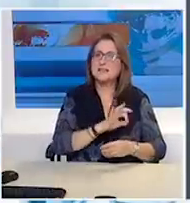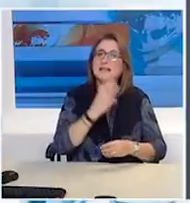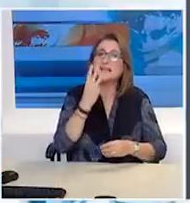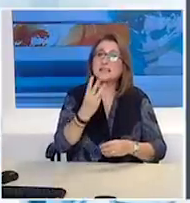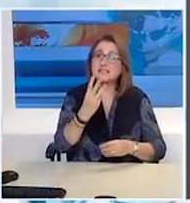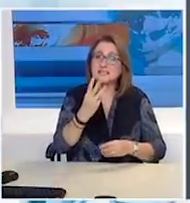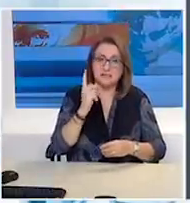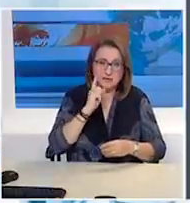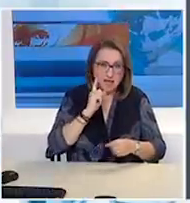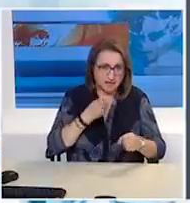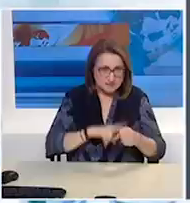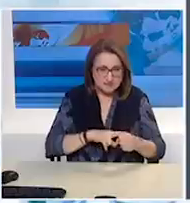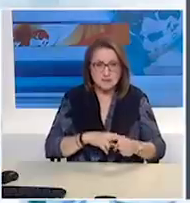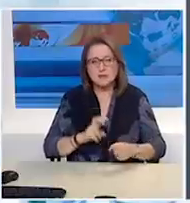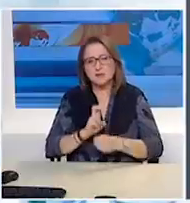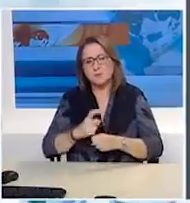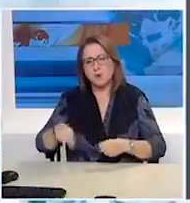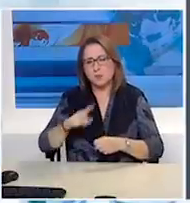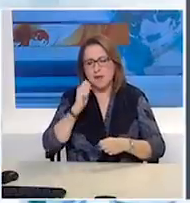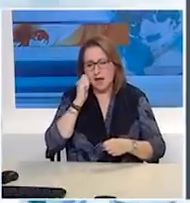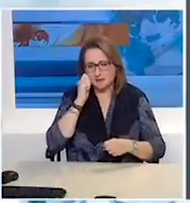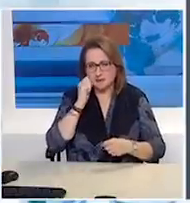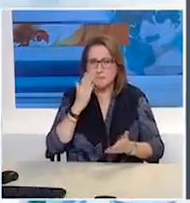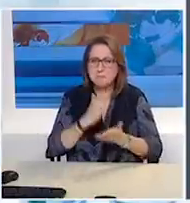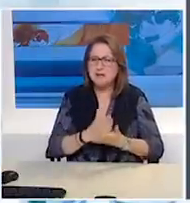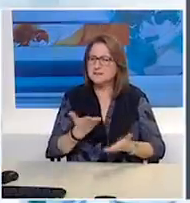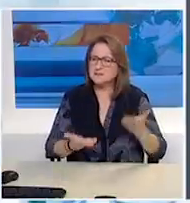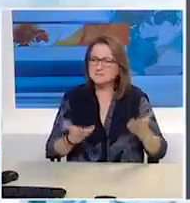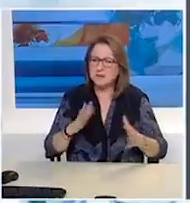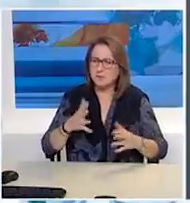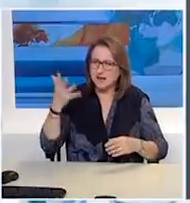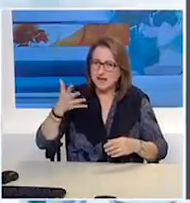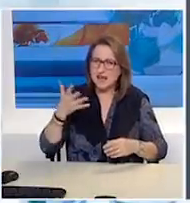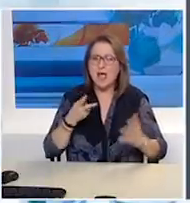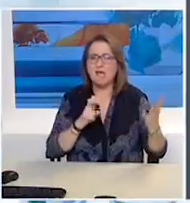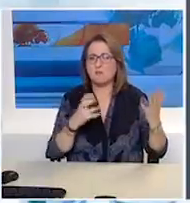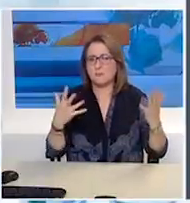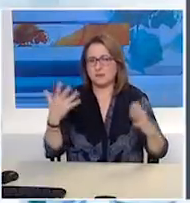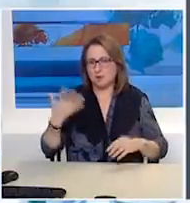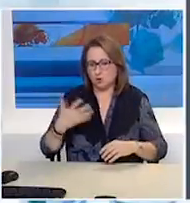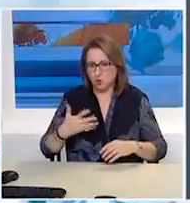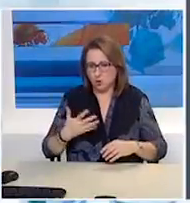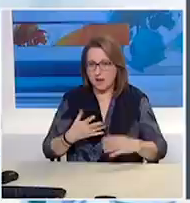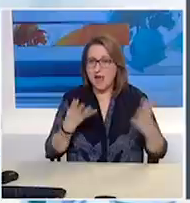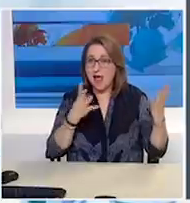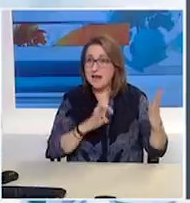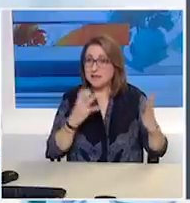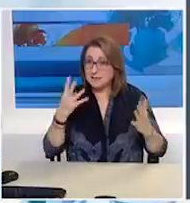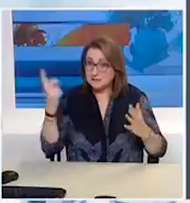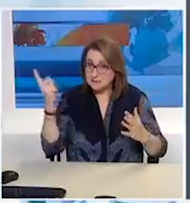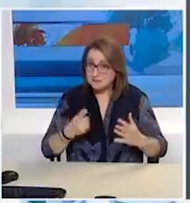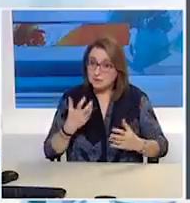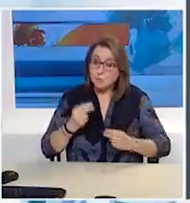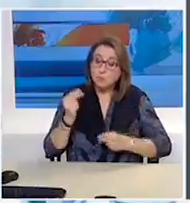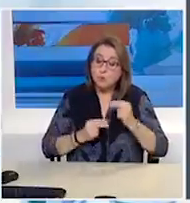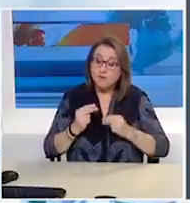υπόλοιποι άνδρες. Η διάμεση ηλικία των θανάτων συμπολιτών μας ήταν τα 75 έτη και το 94% είχε υποκείμενο νόσημα